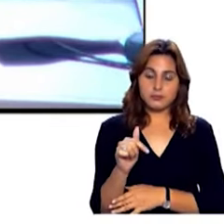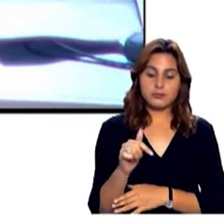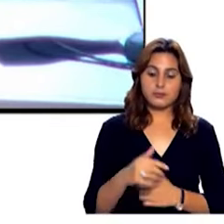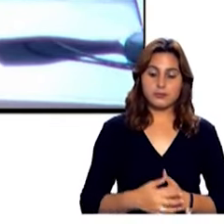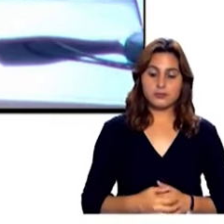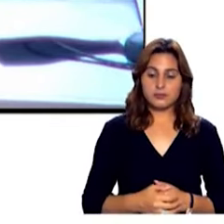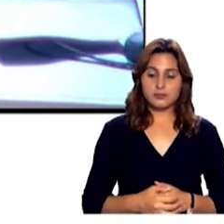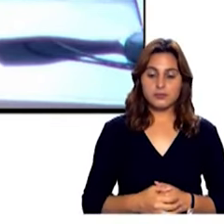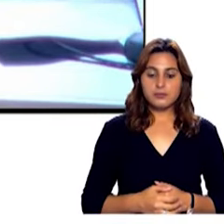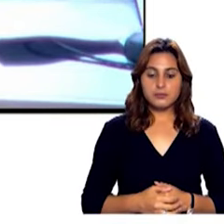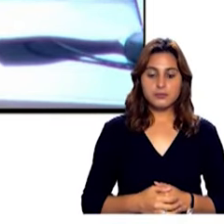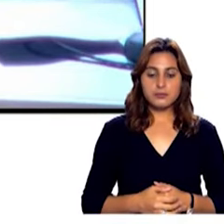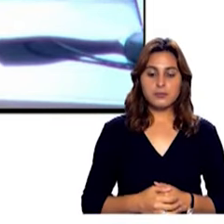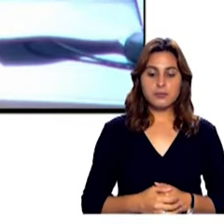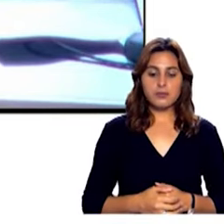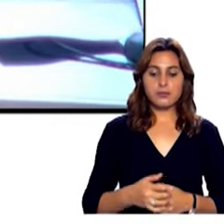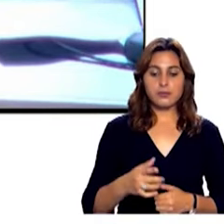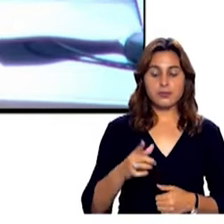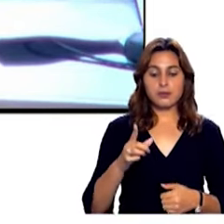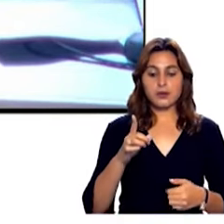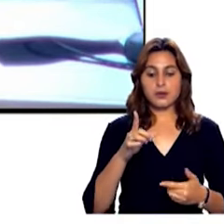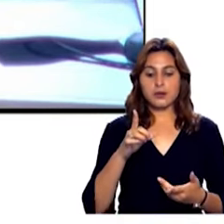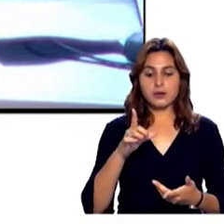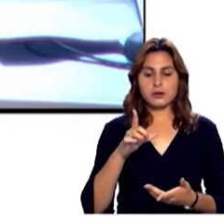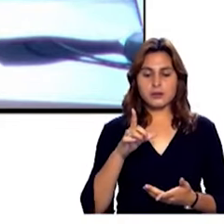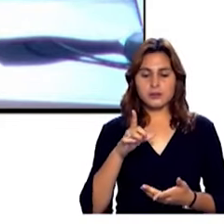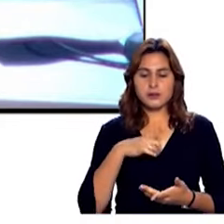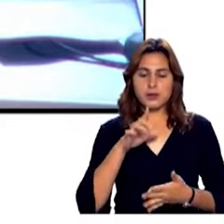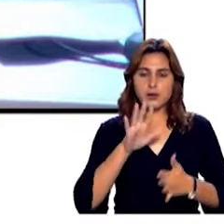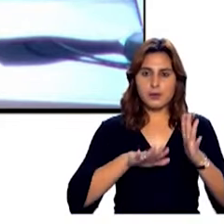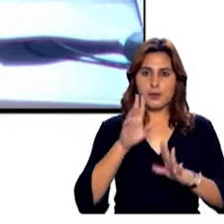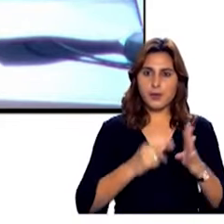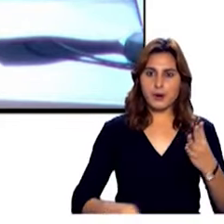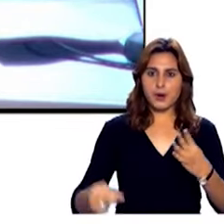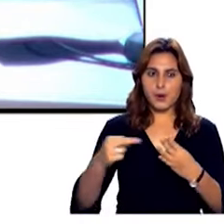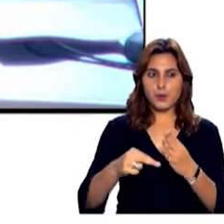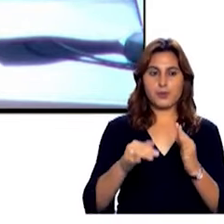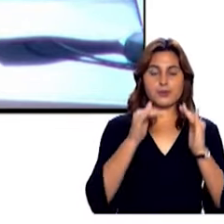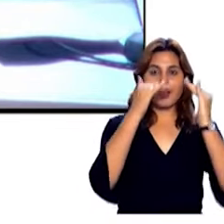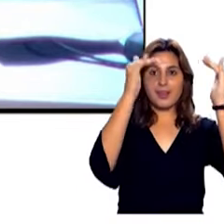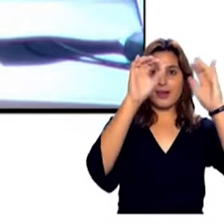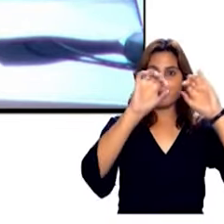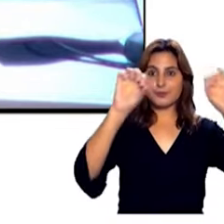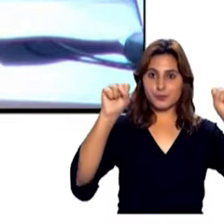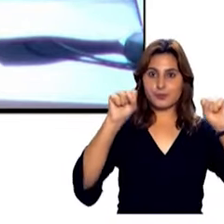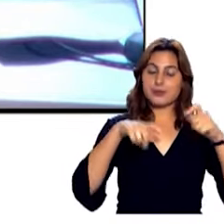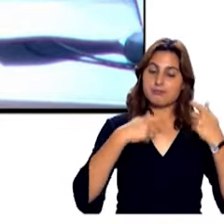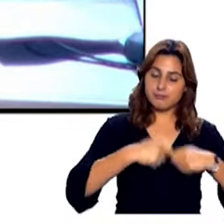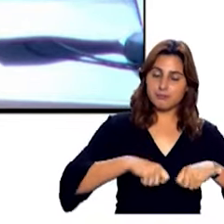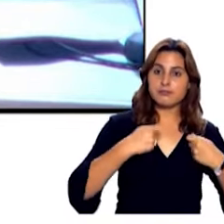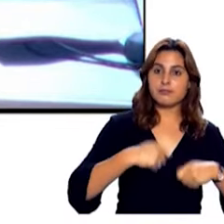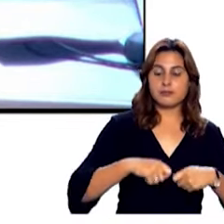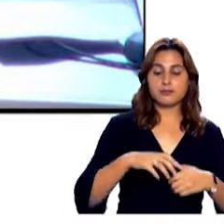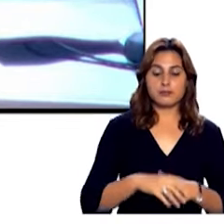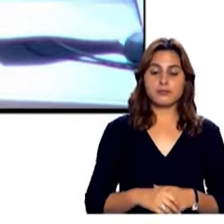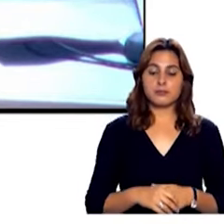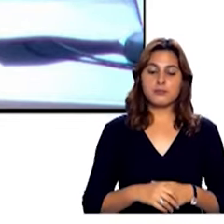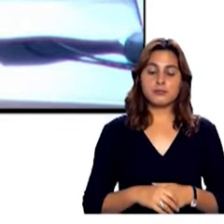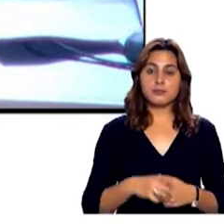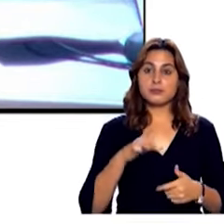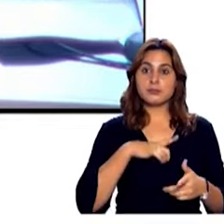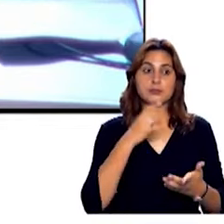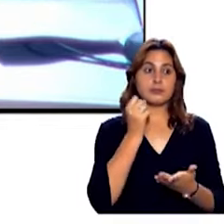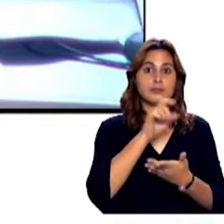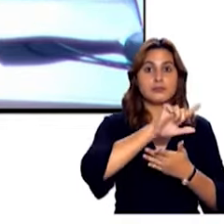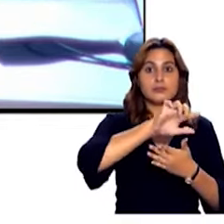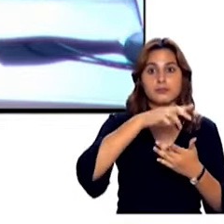Pour éviter des pourvoi à la cour de cassation Il faut tuer le probléme à la Racine en permettant au juges